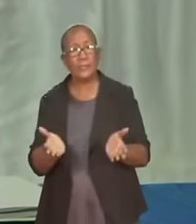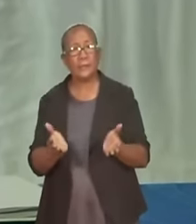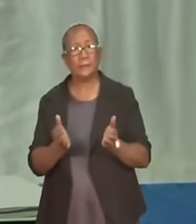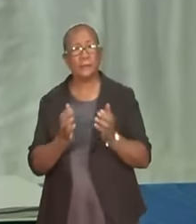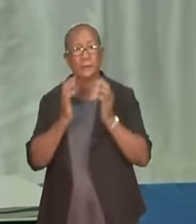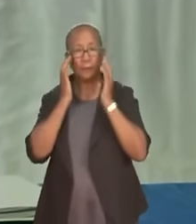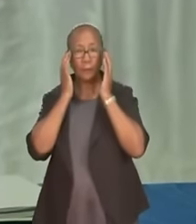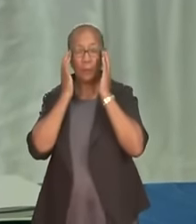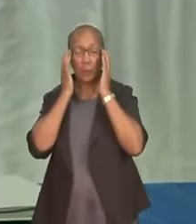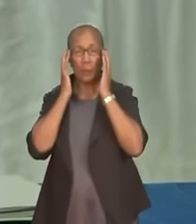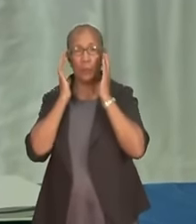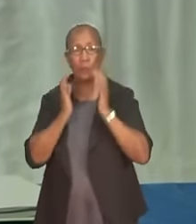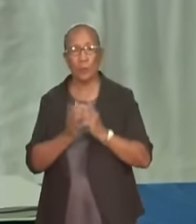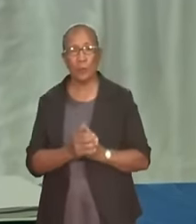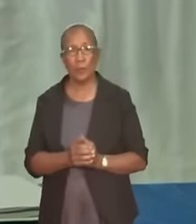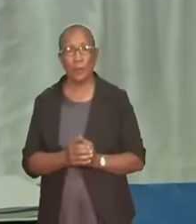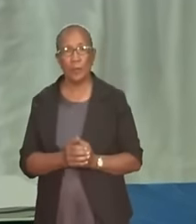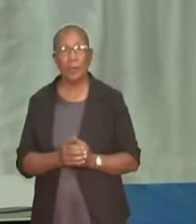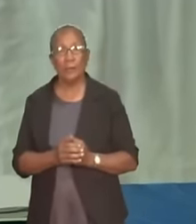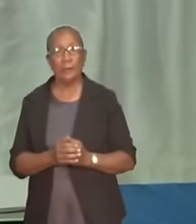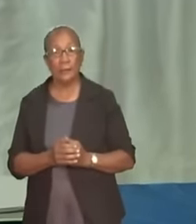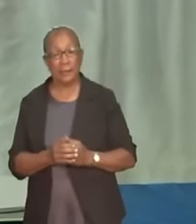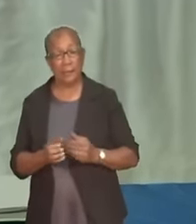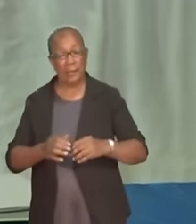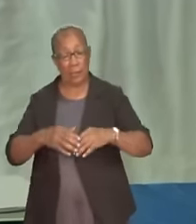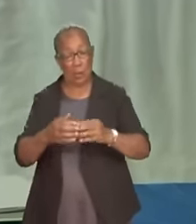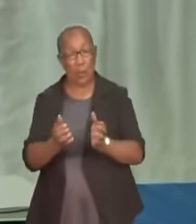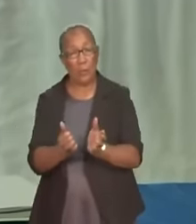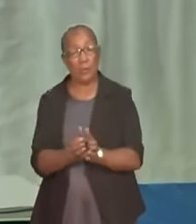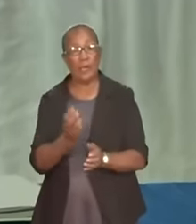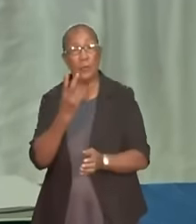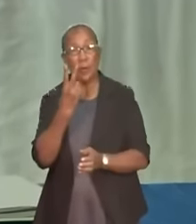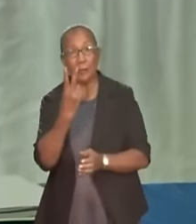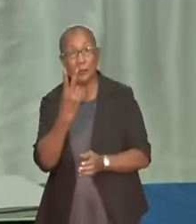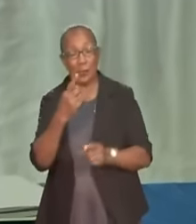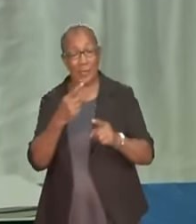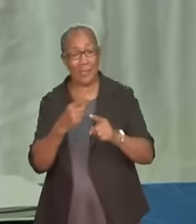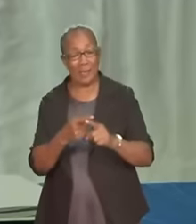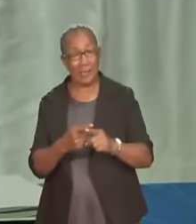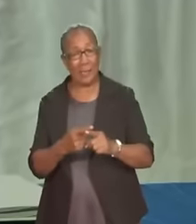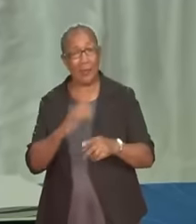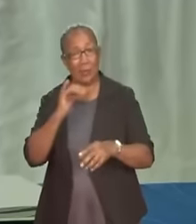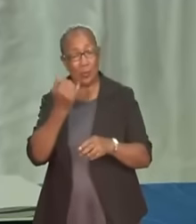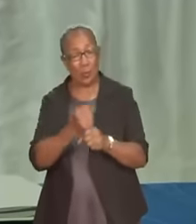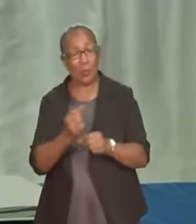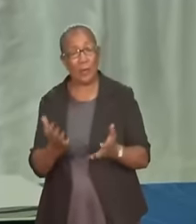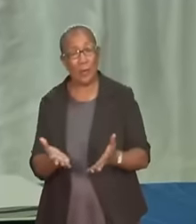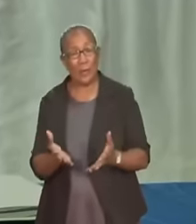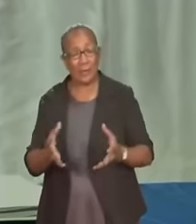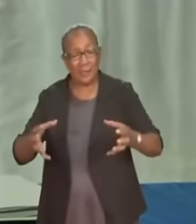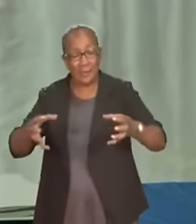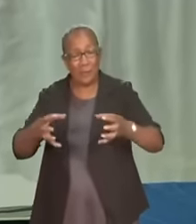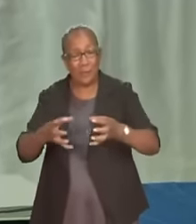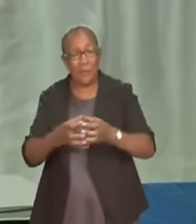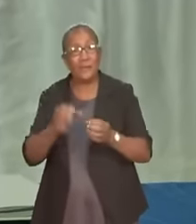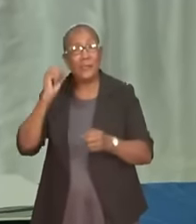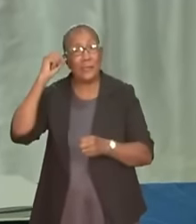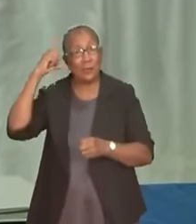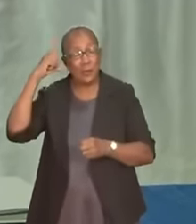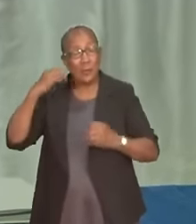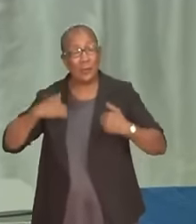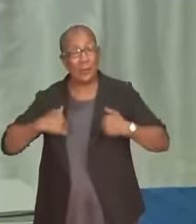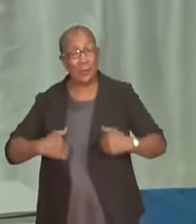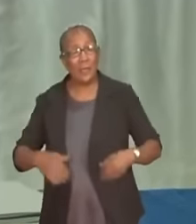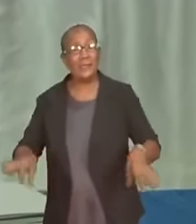gewerkt heeft bij het Openbaar Ministerie. Die commissie hebben we al 2 keer verlengd, omdat het nodig is. Het is een bundeling van expertise. Het